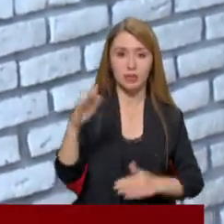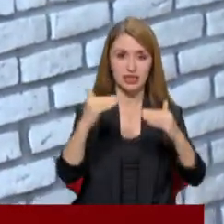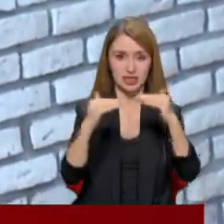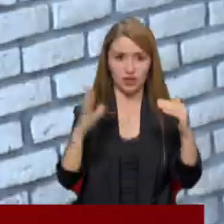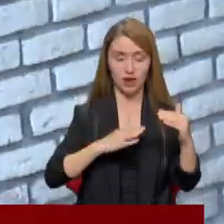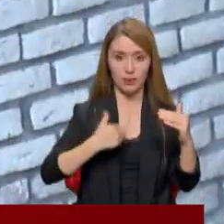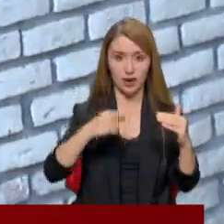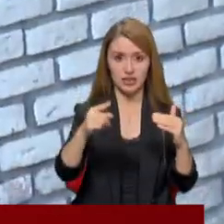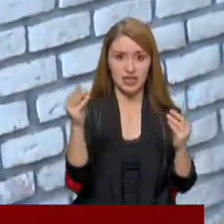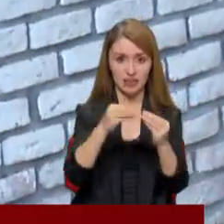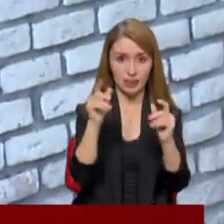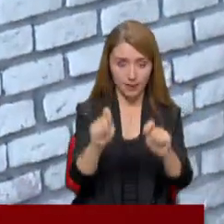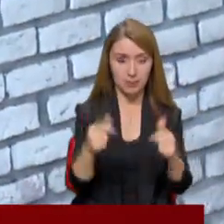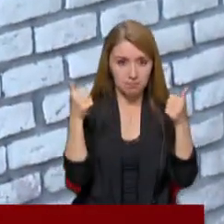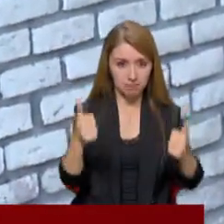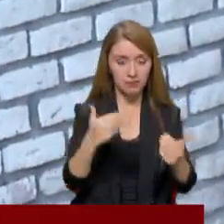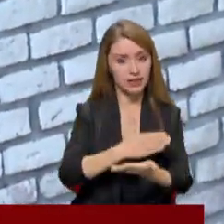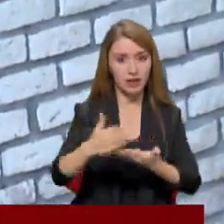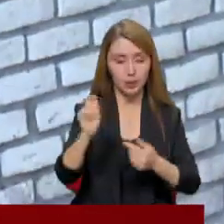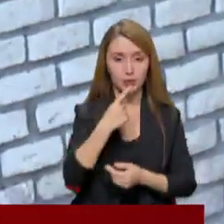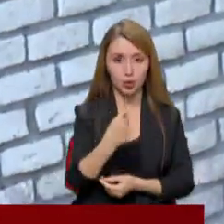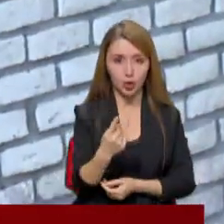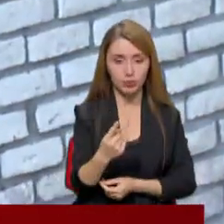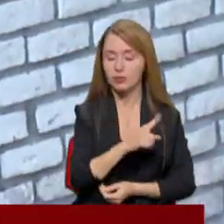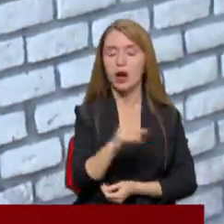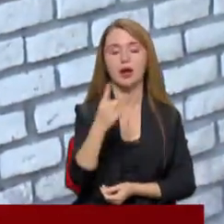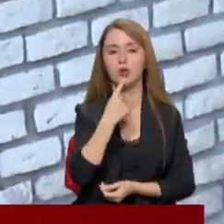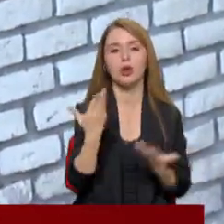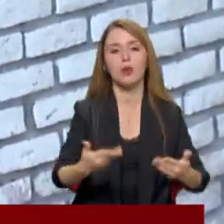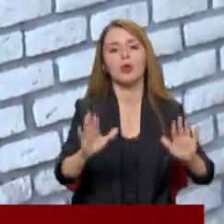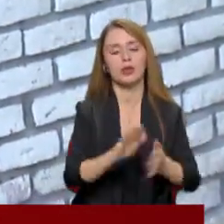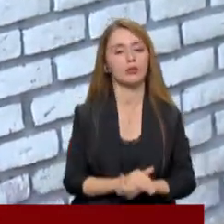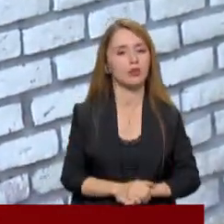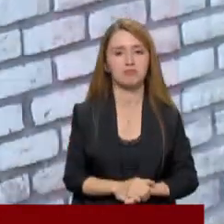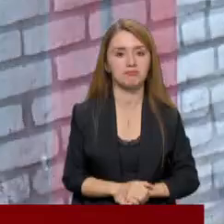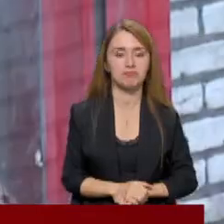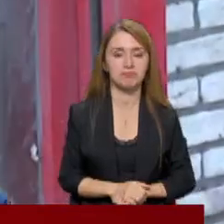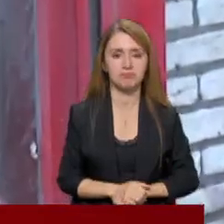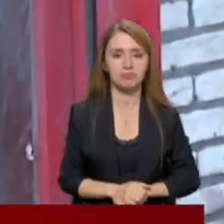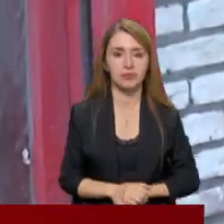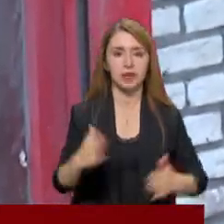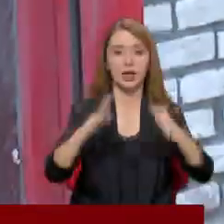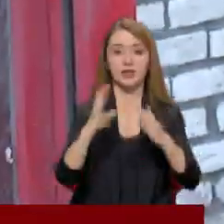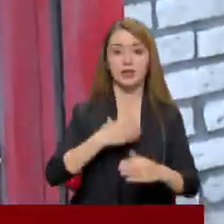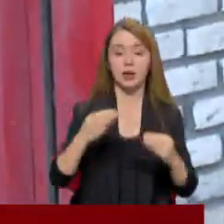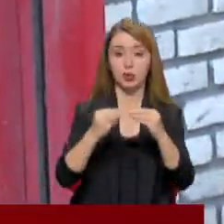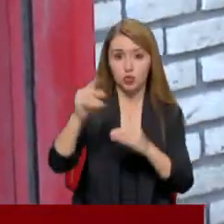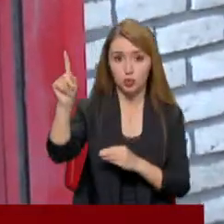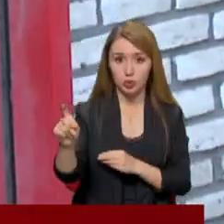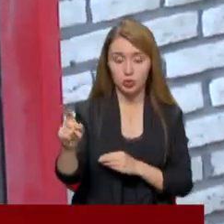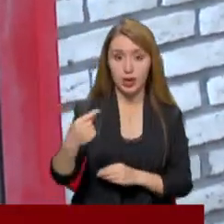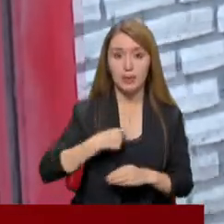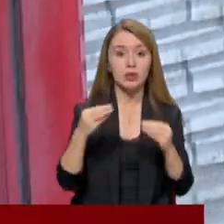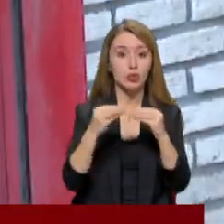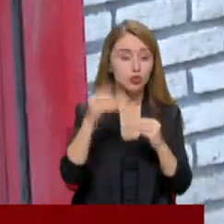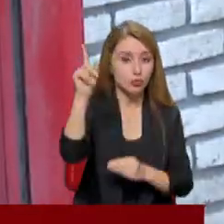üstünden ben size zammı yapayım devam edeyim oturmaya Hayır efendim ben öyle bir zammı kabul etmiyorum ev sahibinin suçu mu bu benim